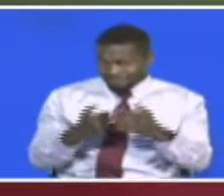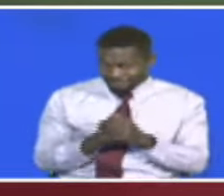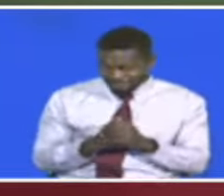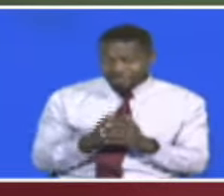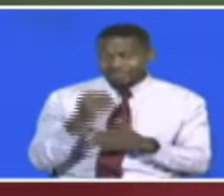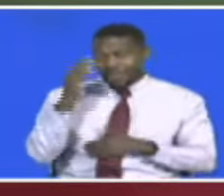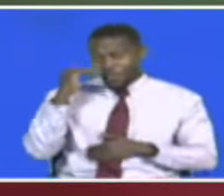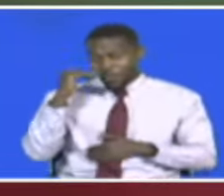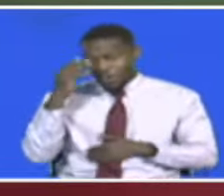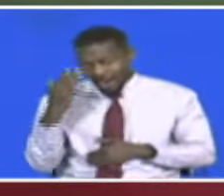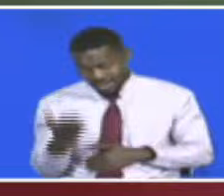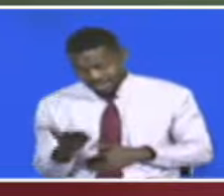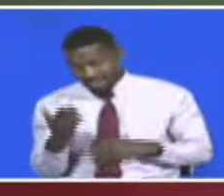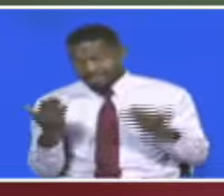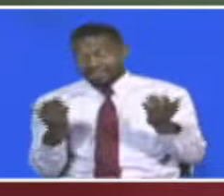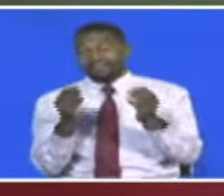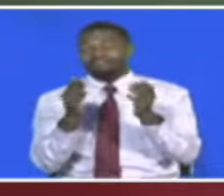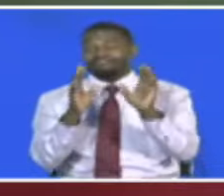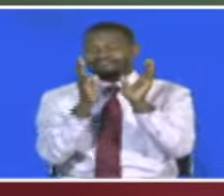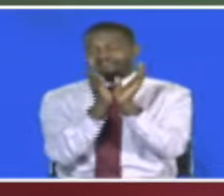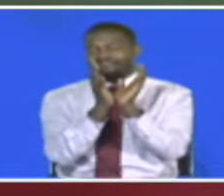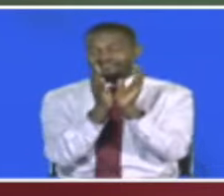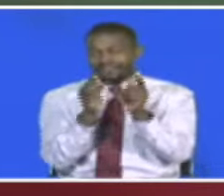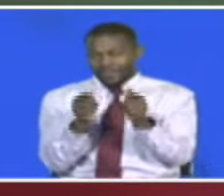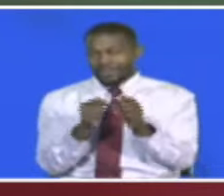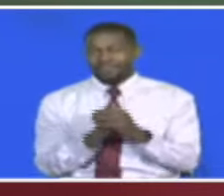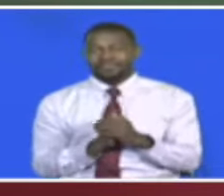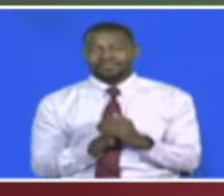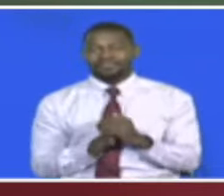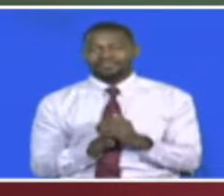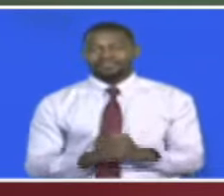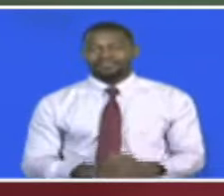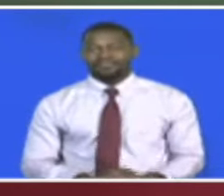wa sherehe za sikukuu hiyo.